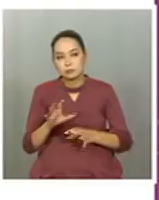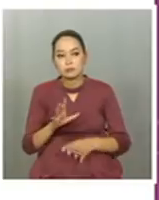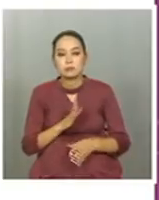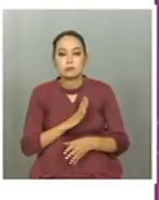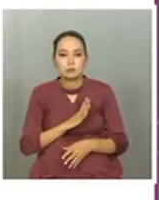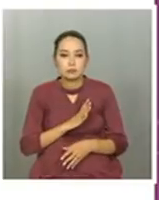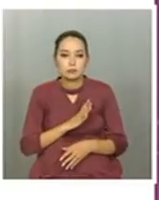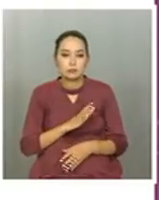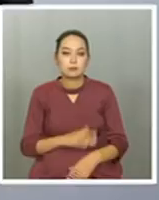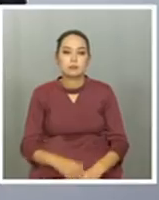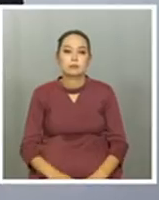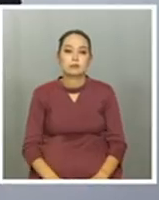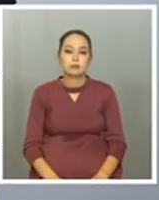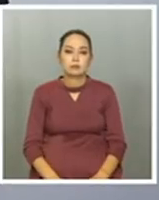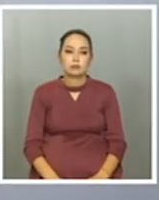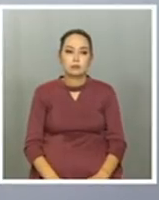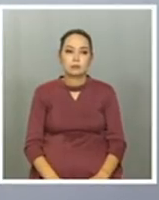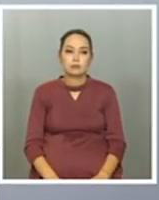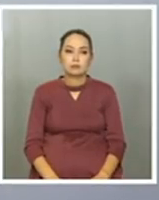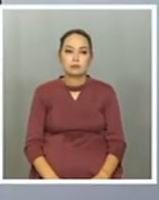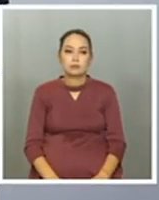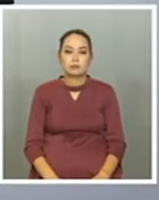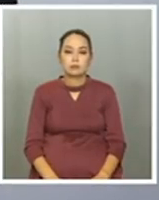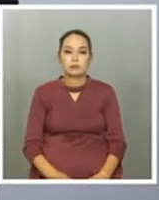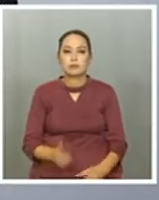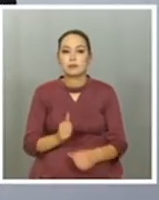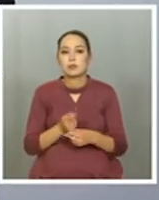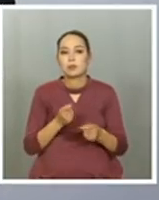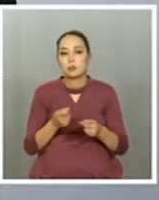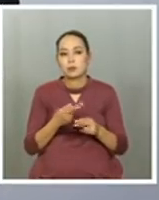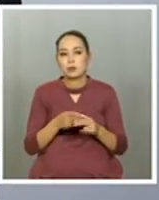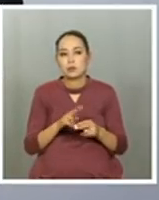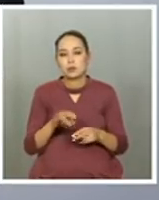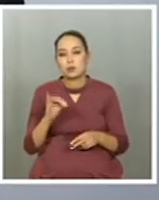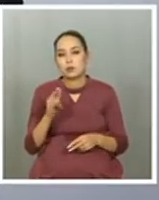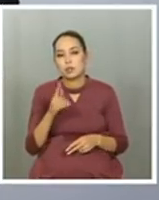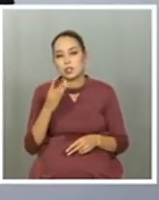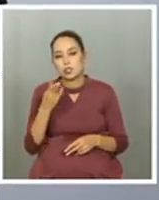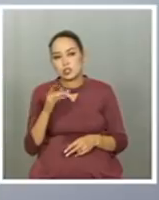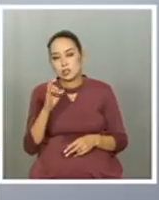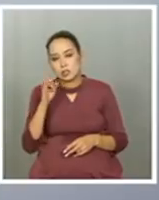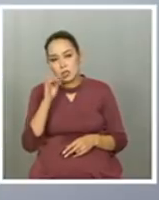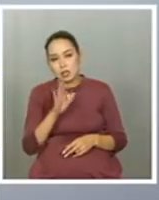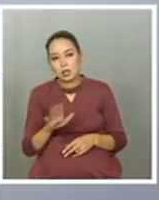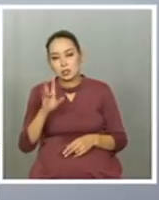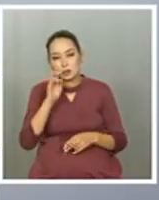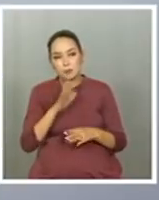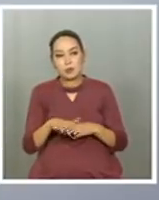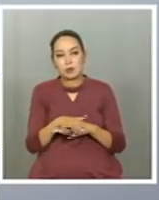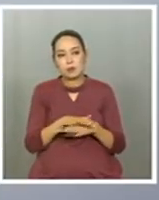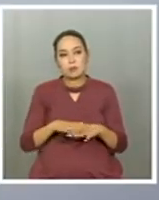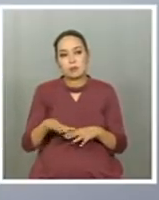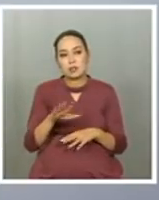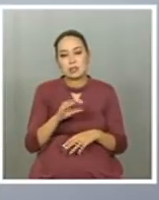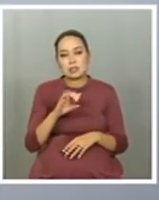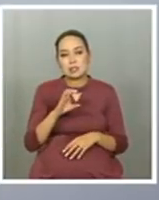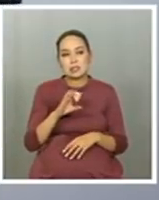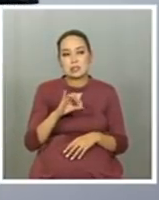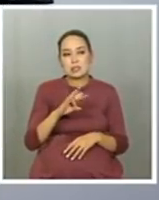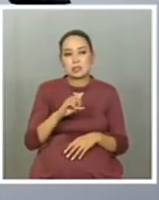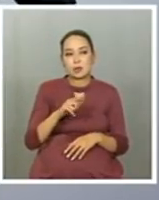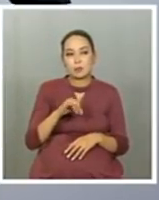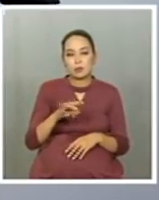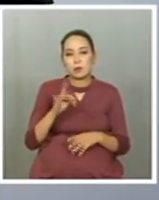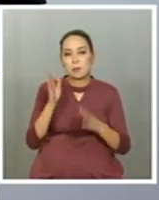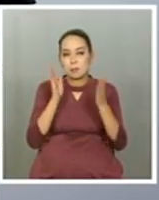енді бәсекеге түскен кезде бұл оңтүстік шығыс Азия мемлекеттерінің ішінде әсіресе Сингапур, Малайзия